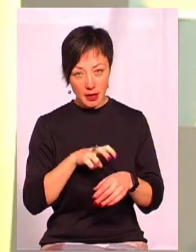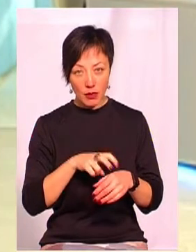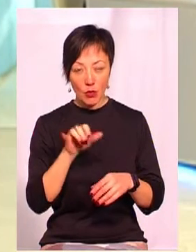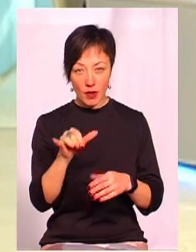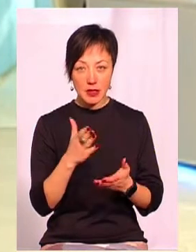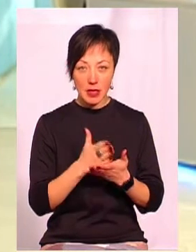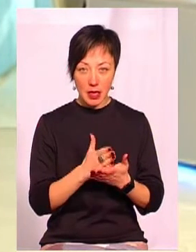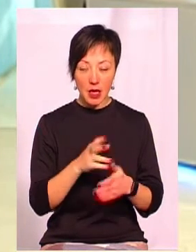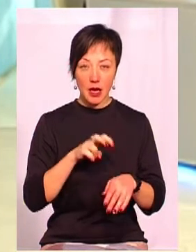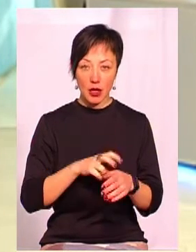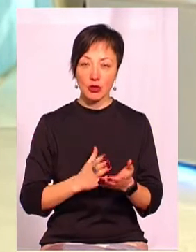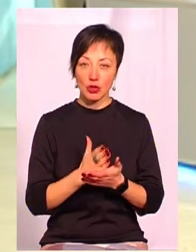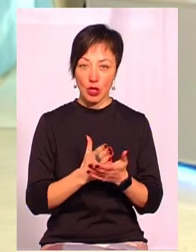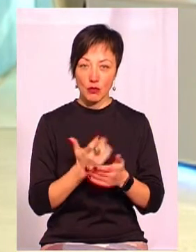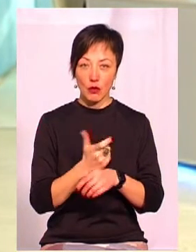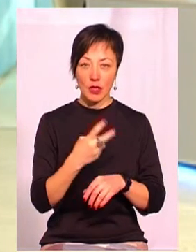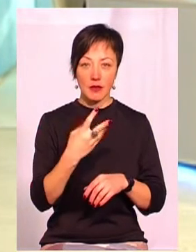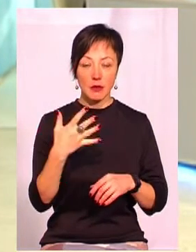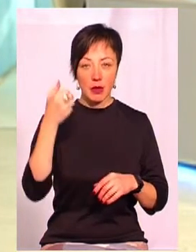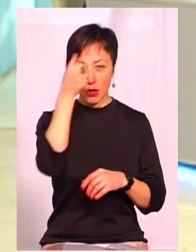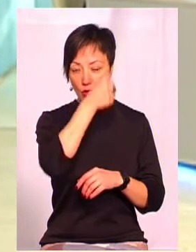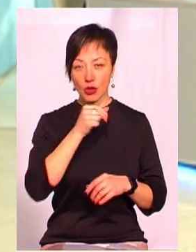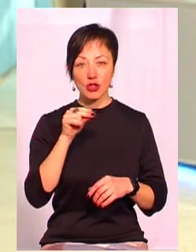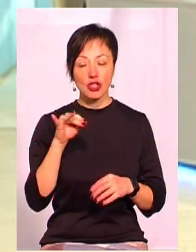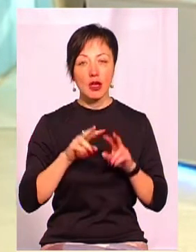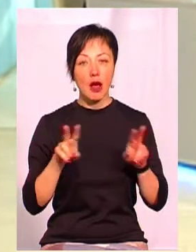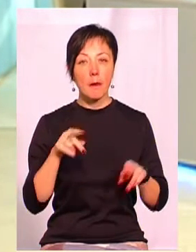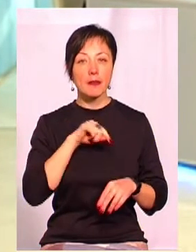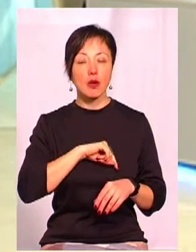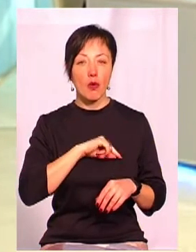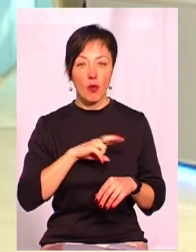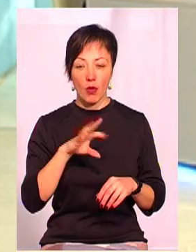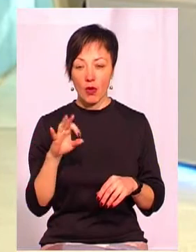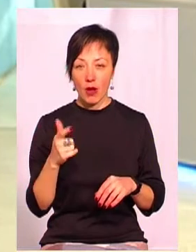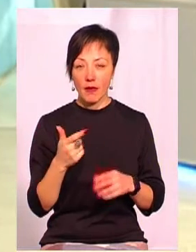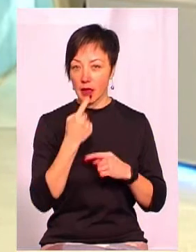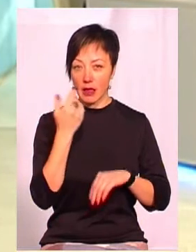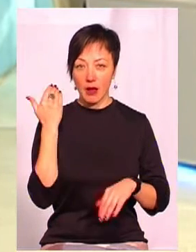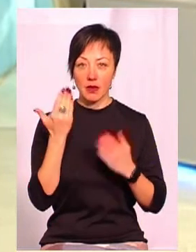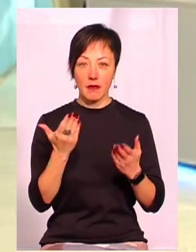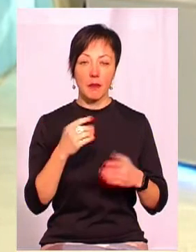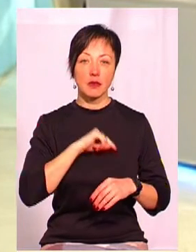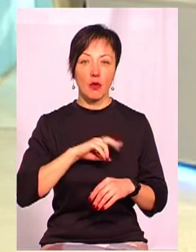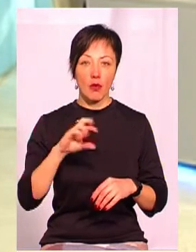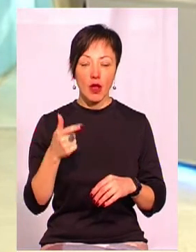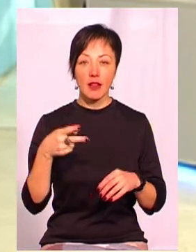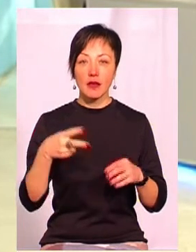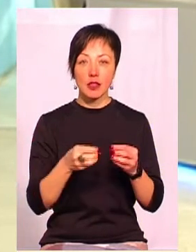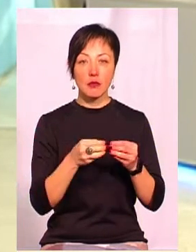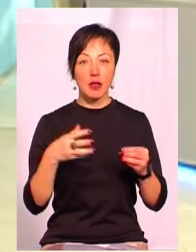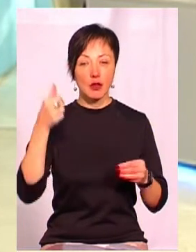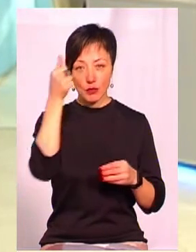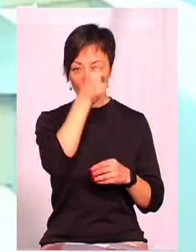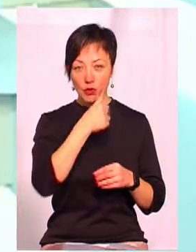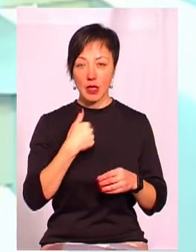знаю, що у вас лікарський стаж понад 25 років, чи у якості психолога, бо віднедавна ви і психолог? Ну, в